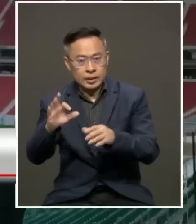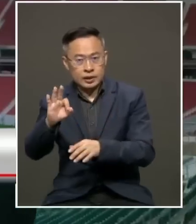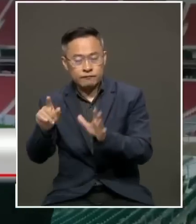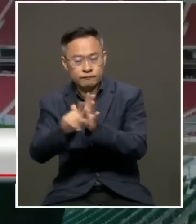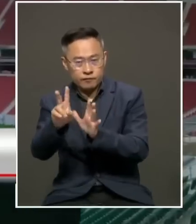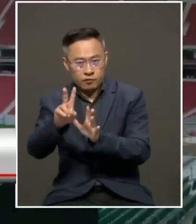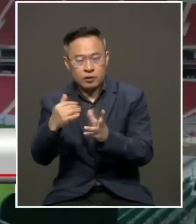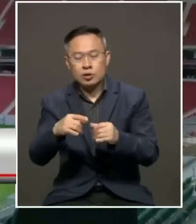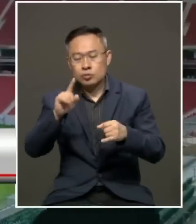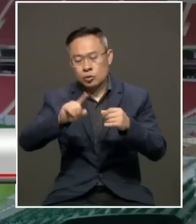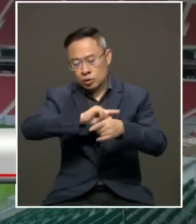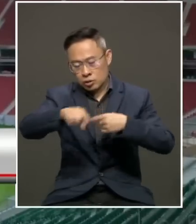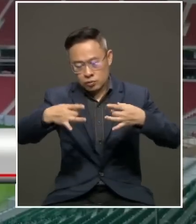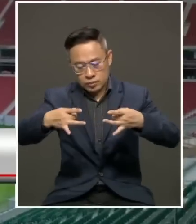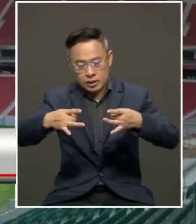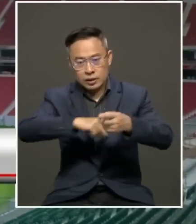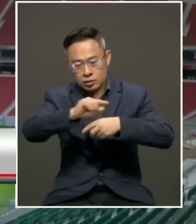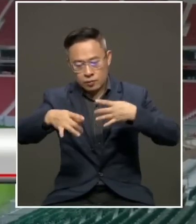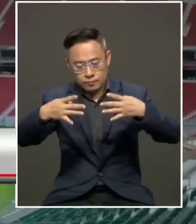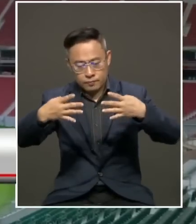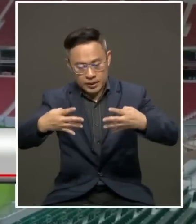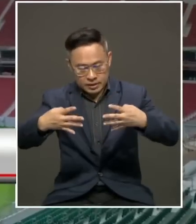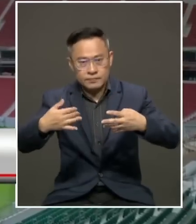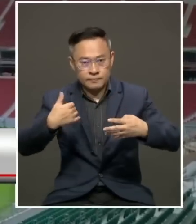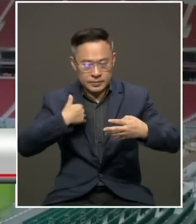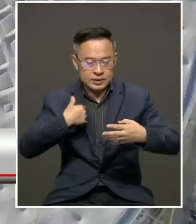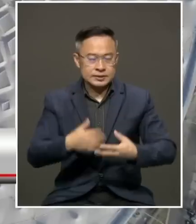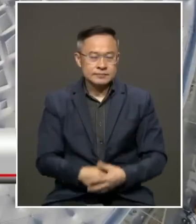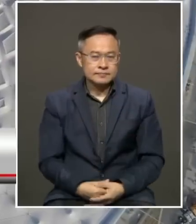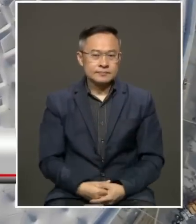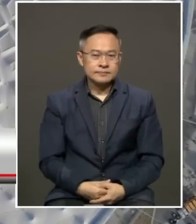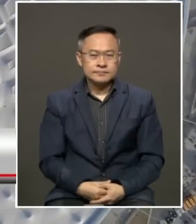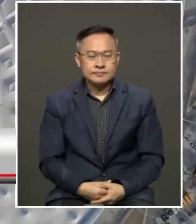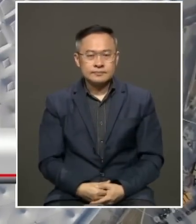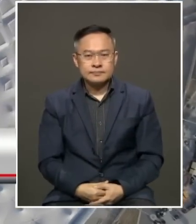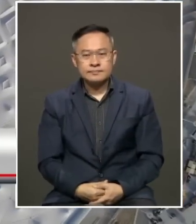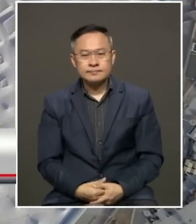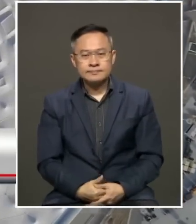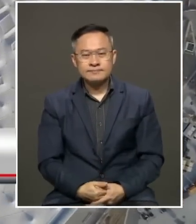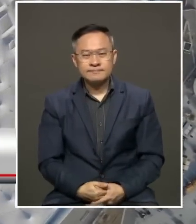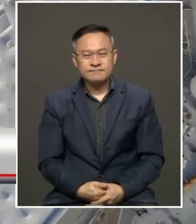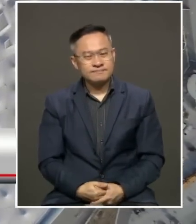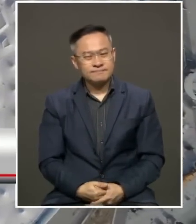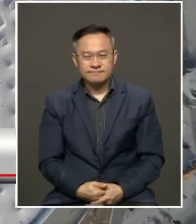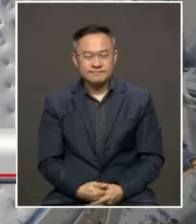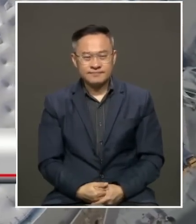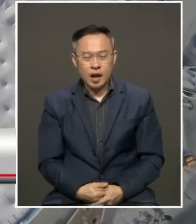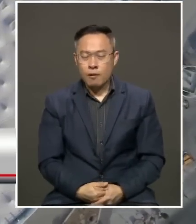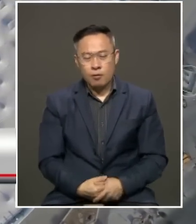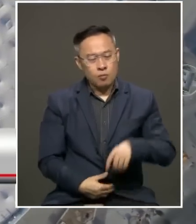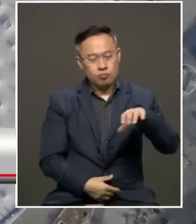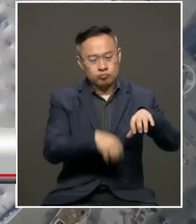ทีมสุดท้าย 1 Matchรวมไปถึงรอบ 8ทีมสุดท้ายนะคะอีกหนึ่งแมทช์ด้วยกันค่ะครับถ้าให้เธอเลือก